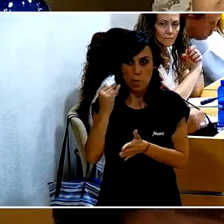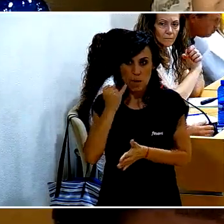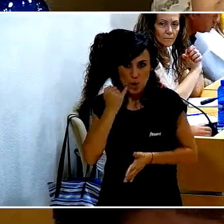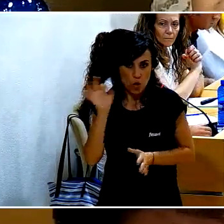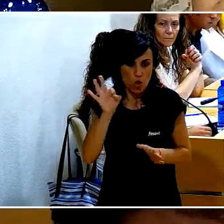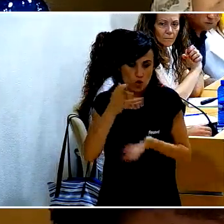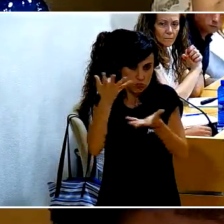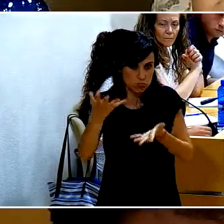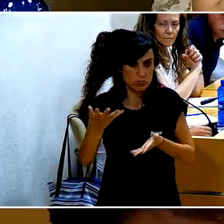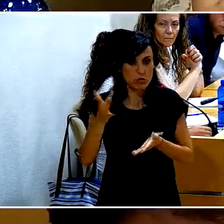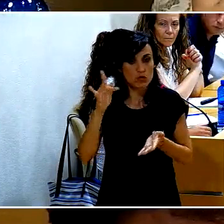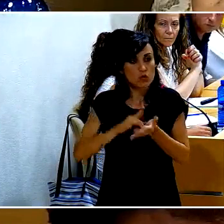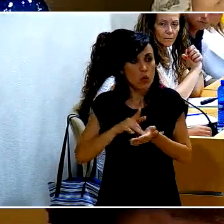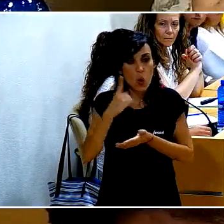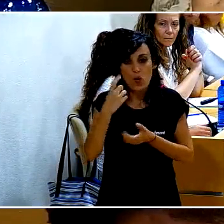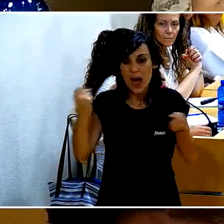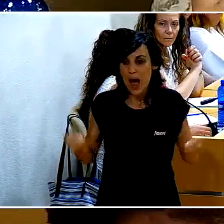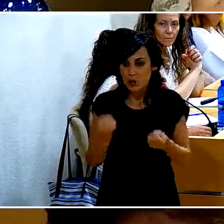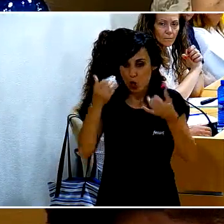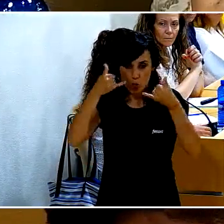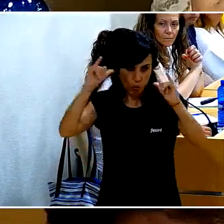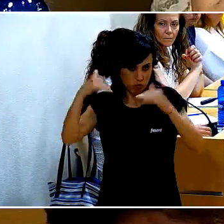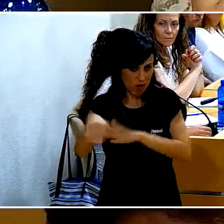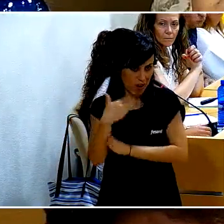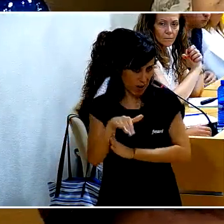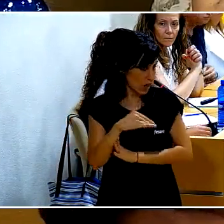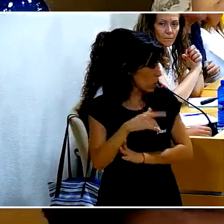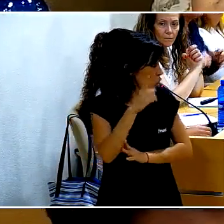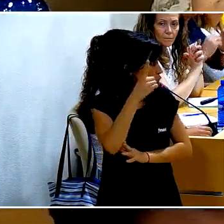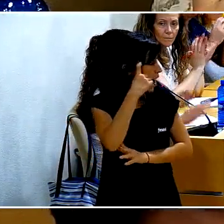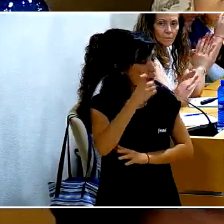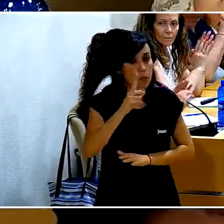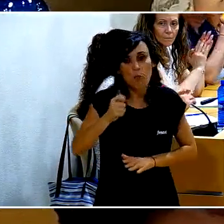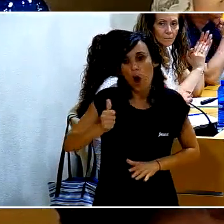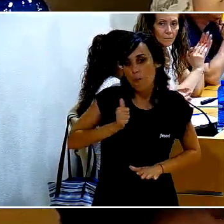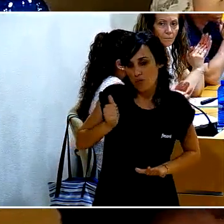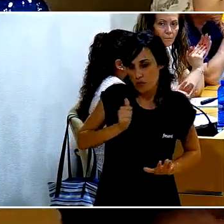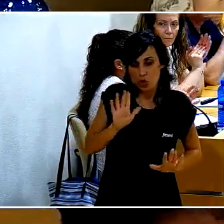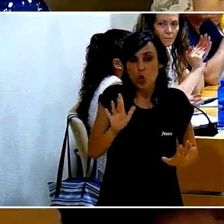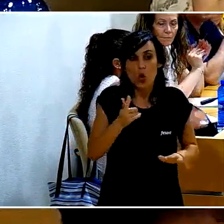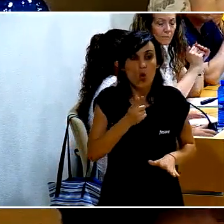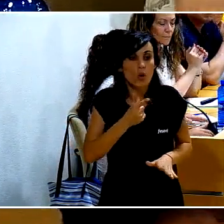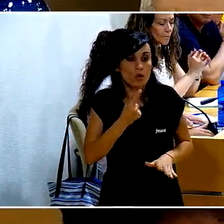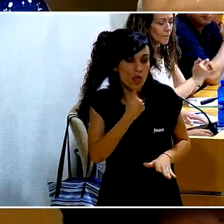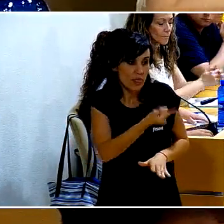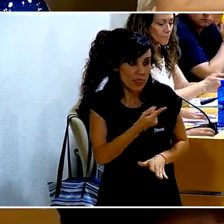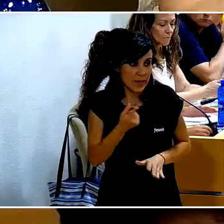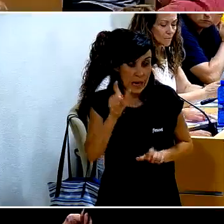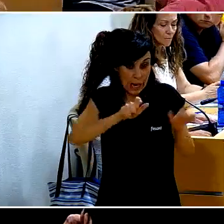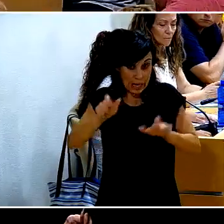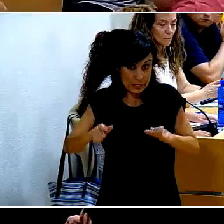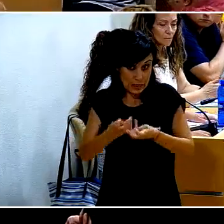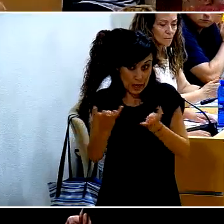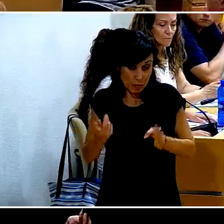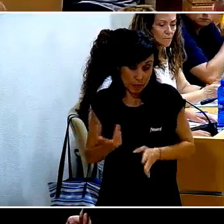fuera en un acte de bous al carrer. Jo crec que és un poc aprofitant. Jo volia dir-te que gens d'estar, per